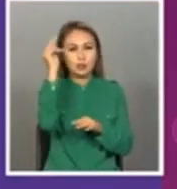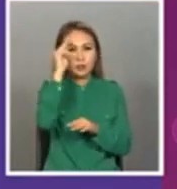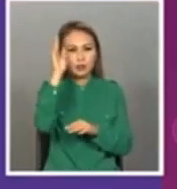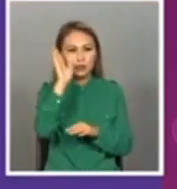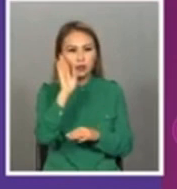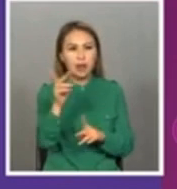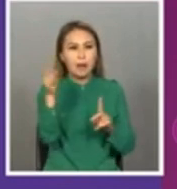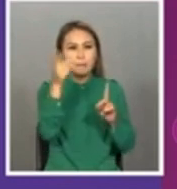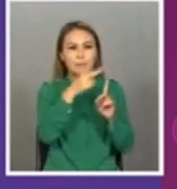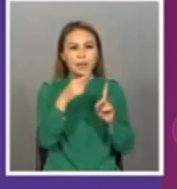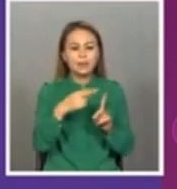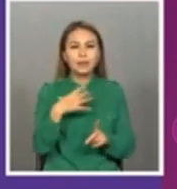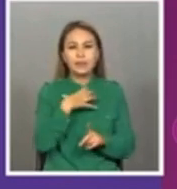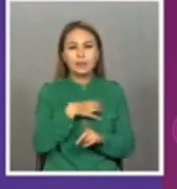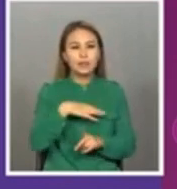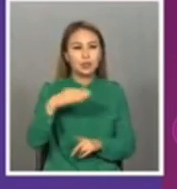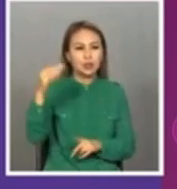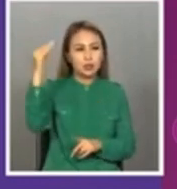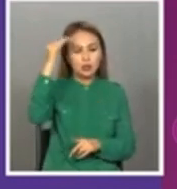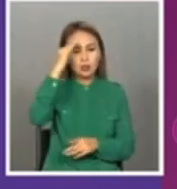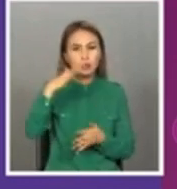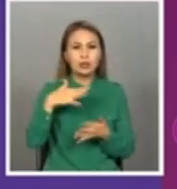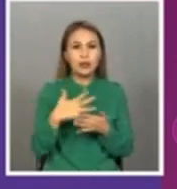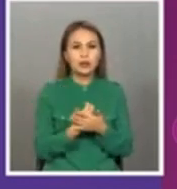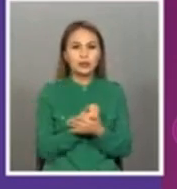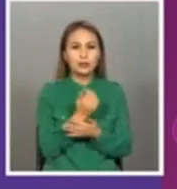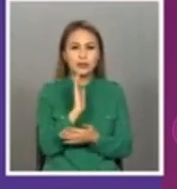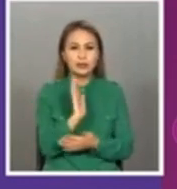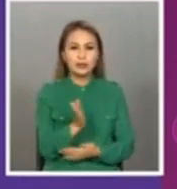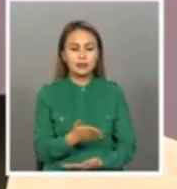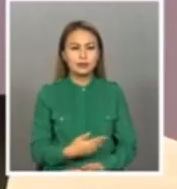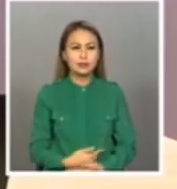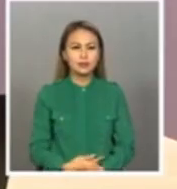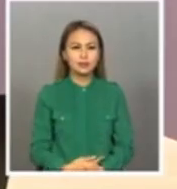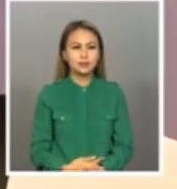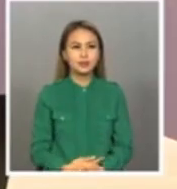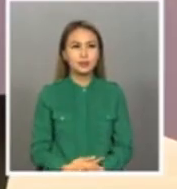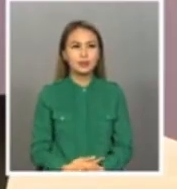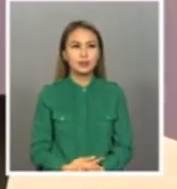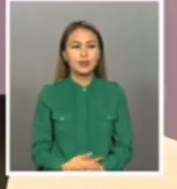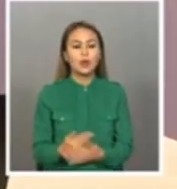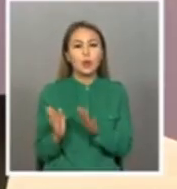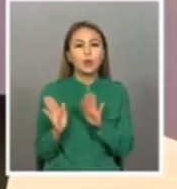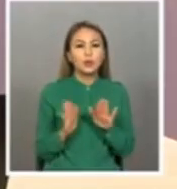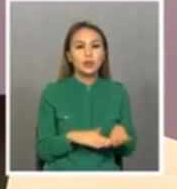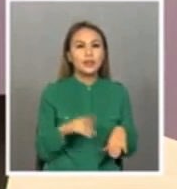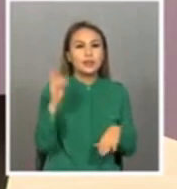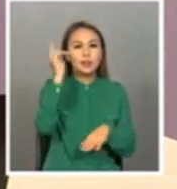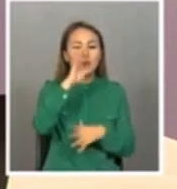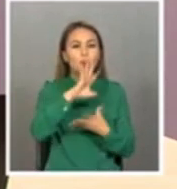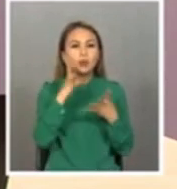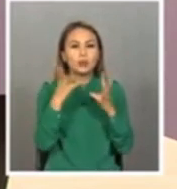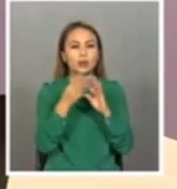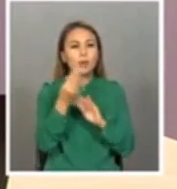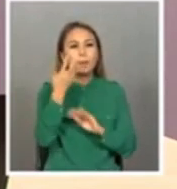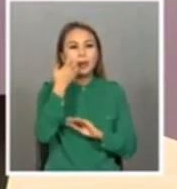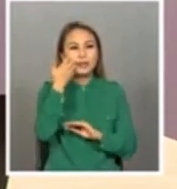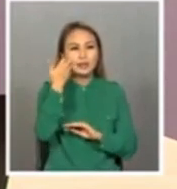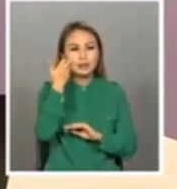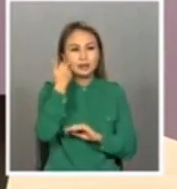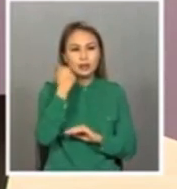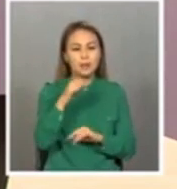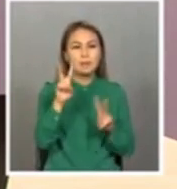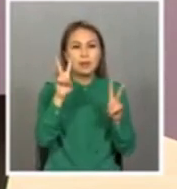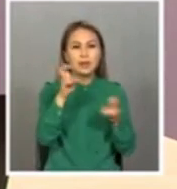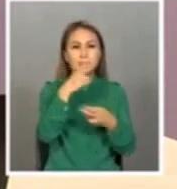менгересіңдер. Мәтіннің негізгі ойын анықтайсыңдар. Өткен сабақты қорытындылау мақсатында мәтіндегі